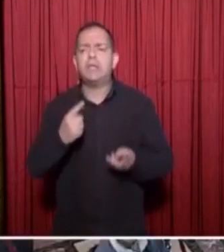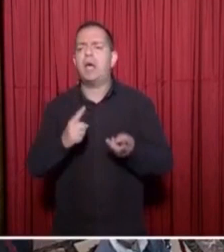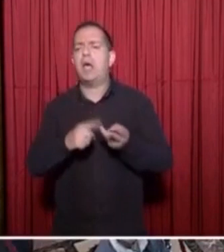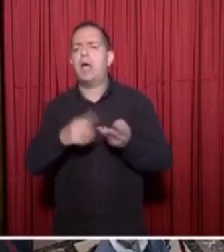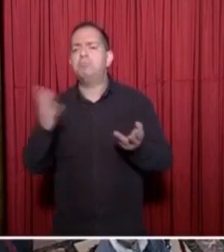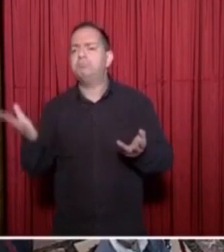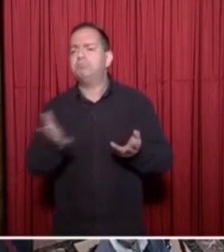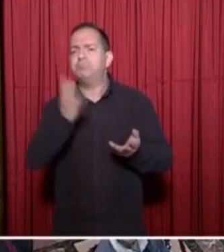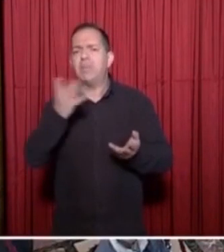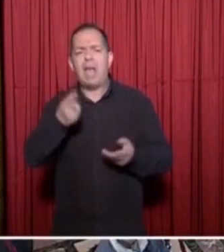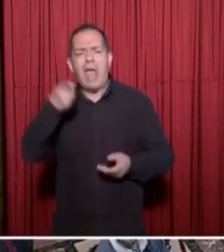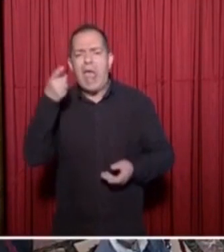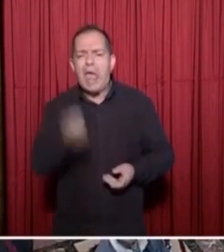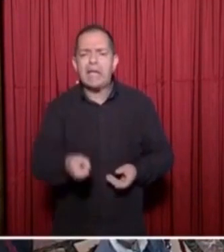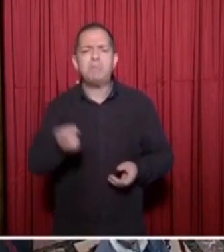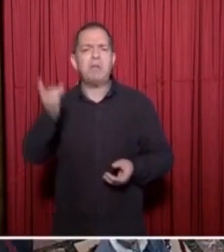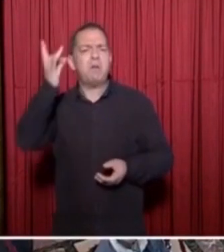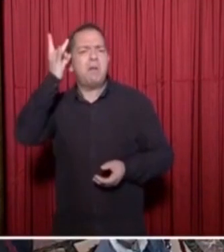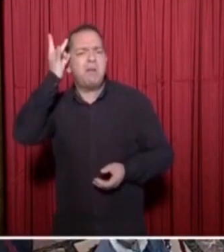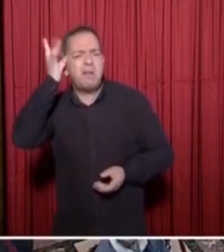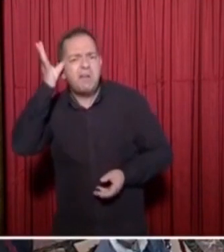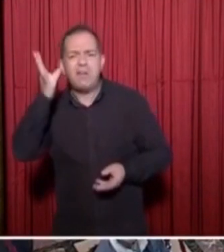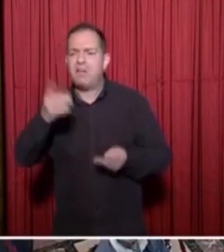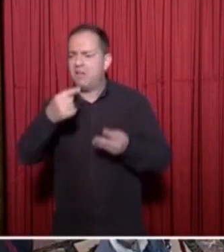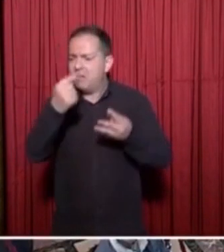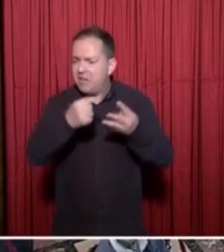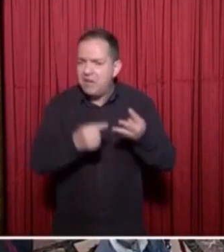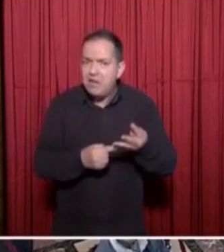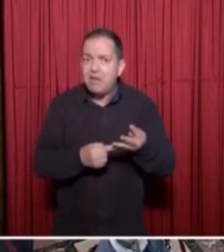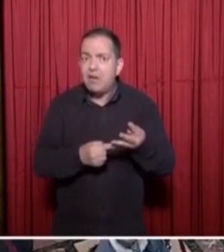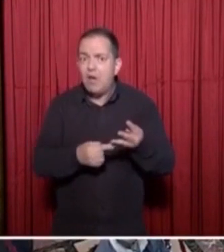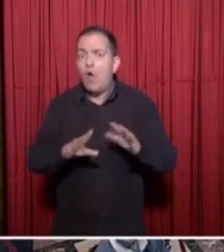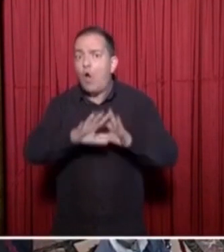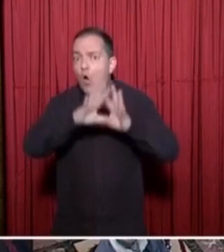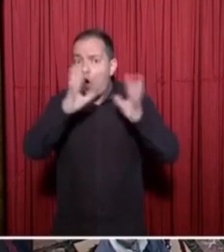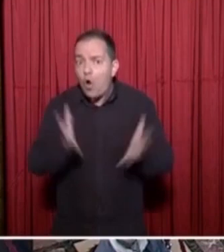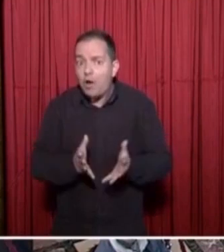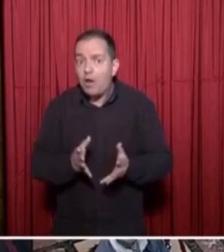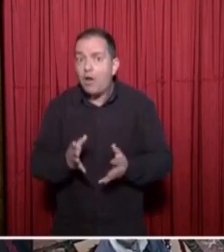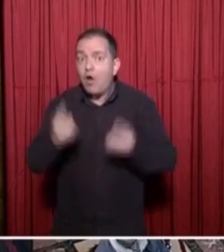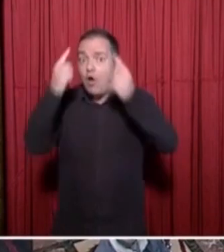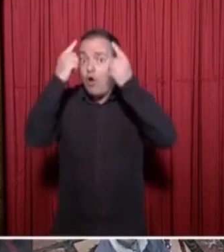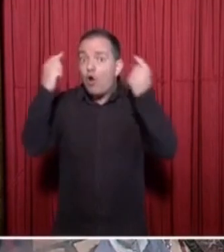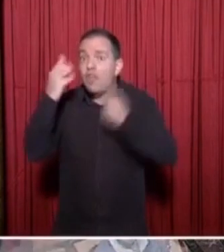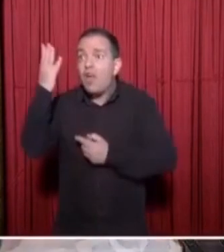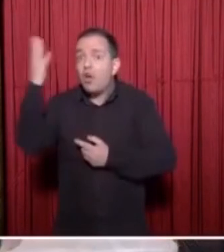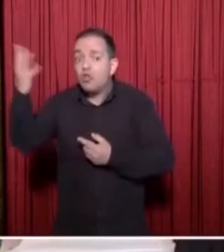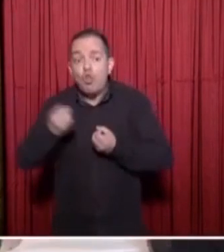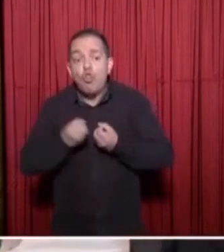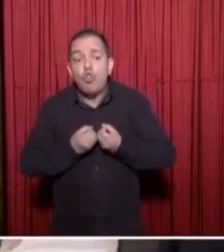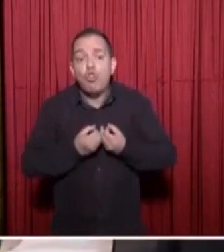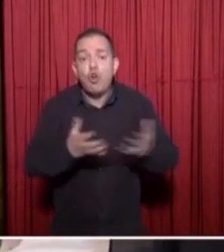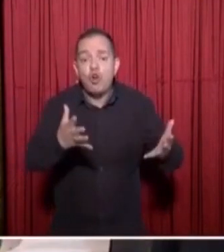δεν υπάρχει εγκληματική συμπεριφορά που να μην δύναται η χάρις και το άπειρον έλεος του